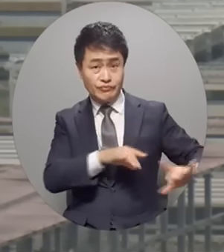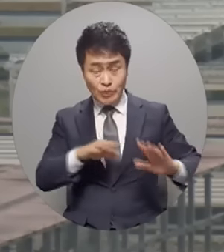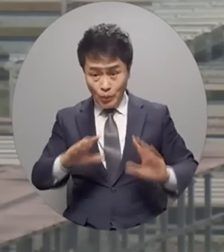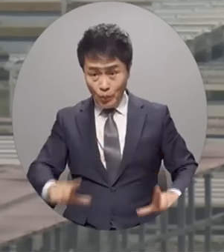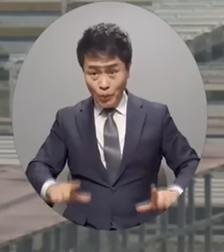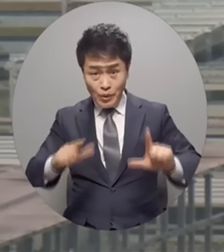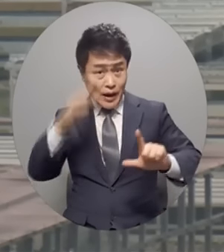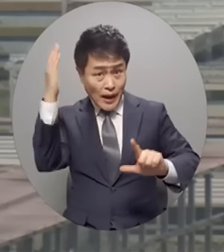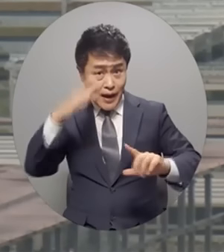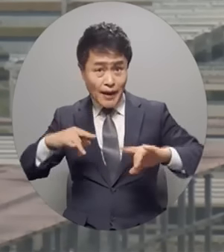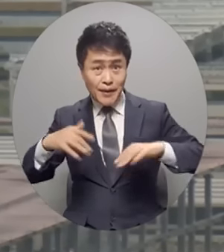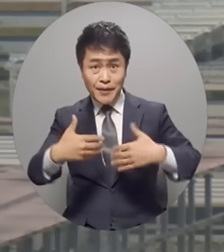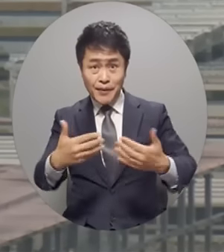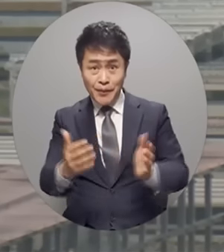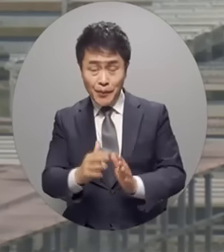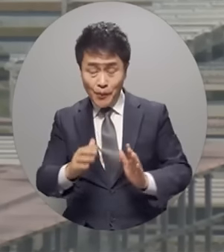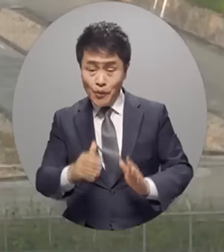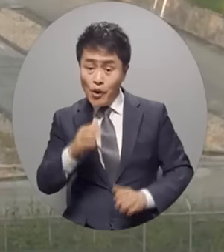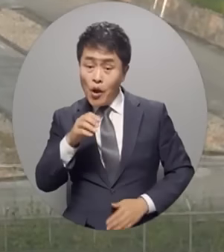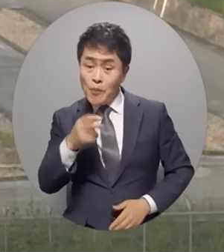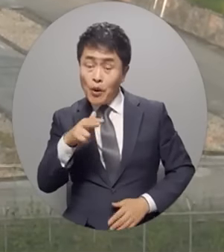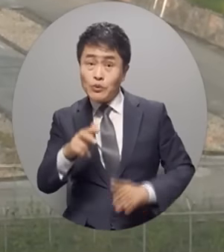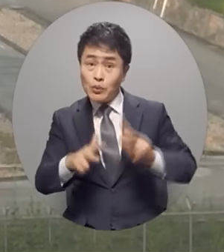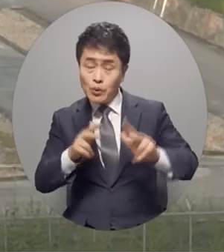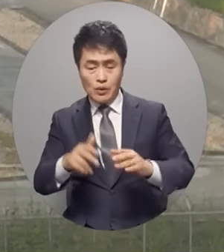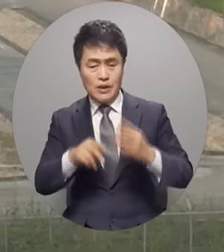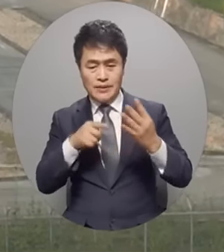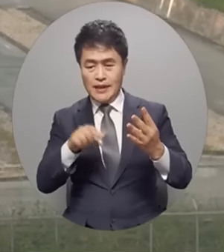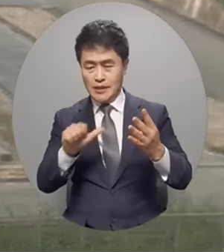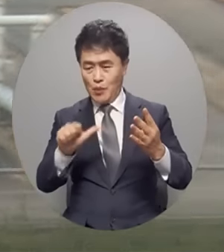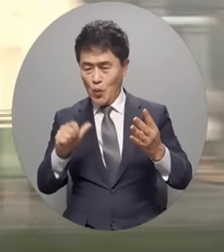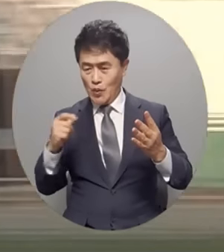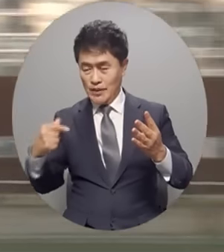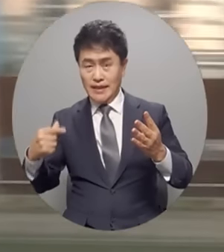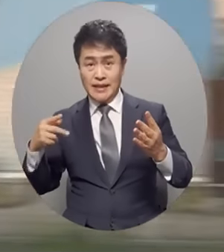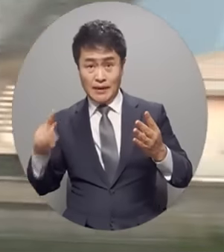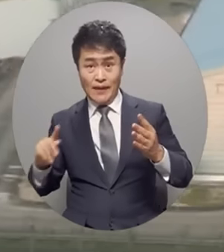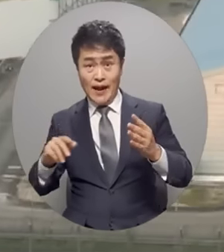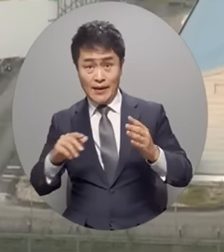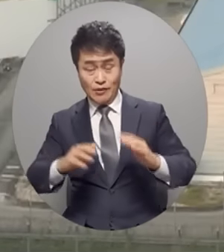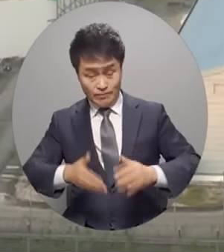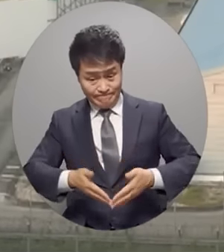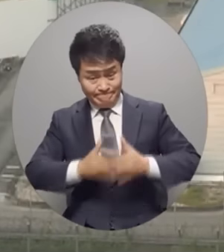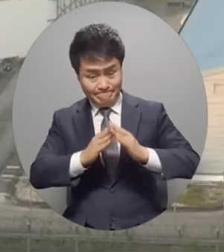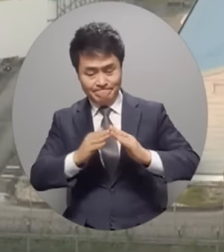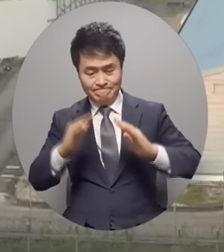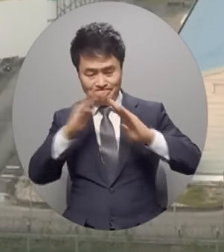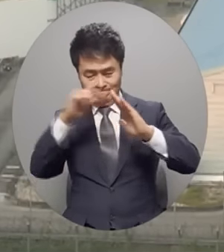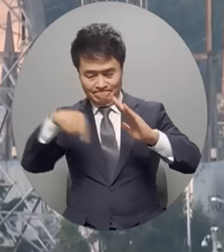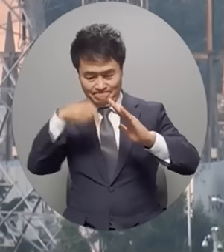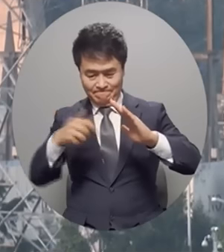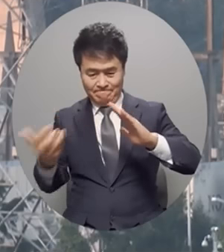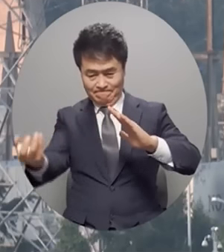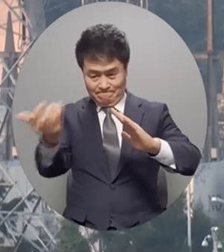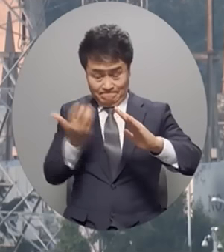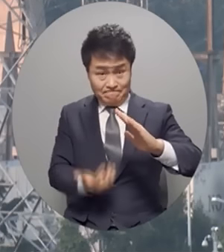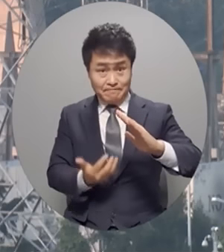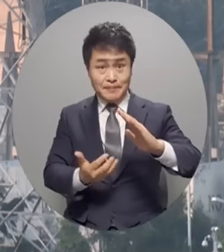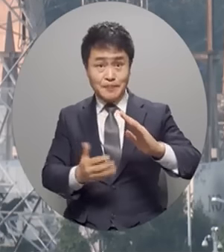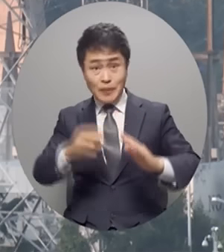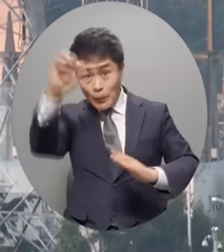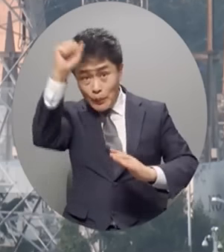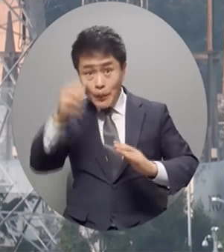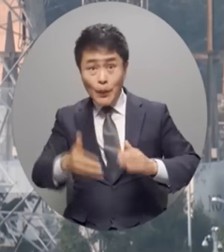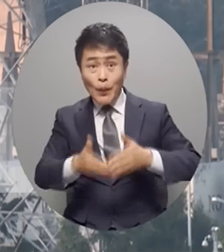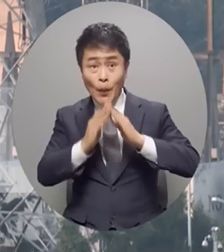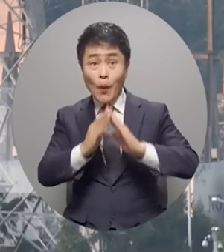초 한국전력은 변전소 용량을 4.5기가와트로 늘리고 건물을 지어 실내로 옮기기로 했습니다. 용인에